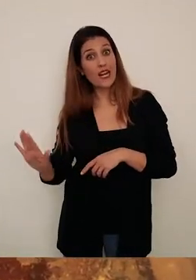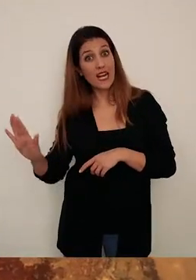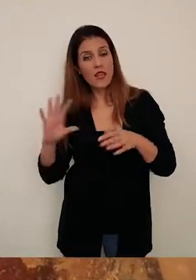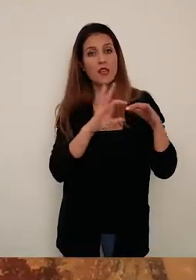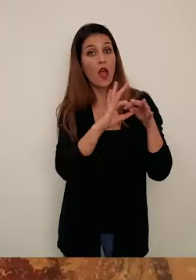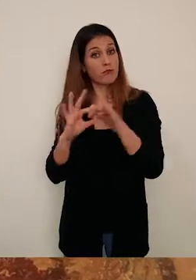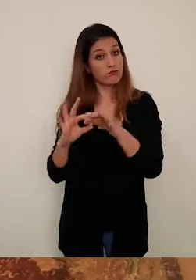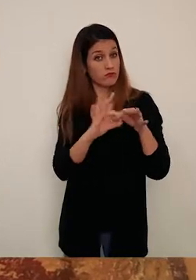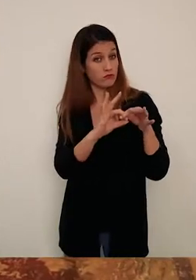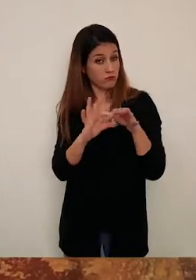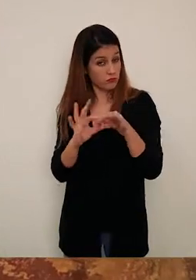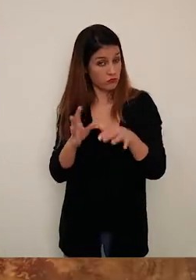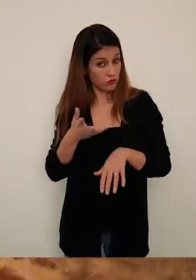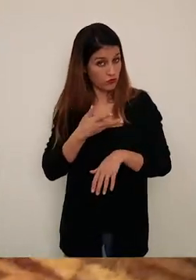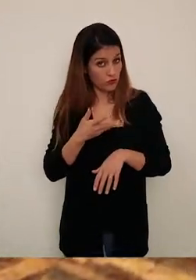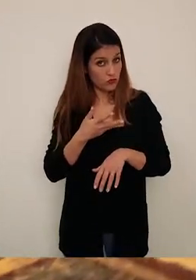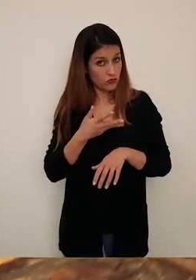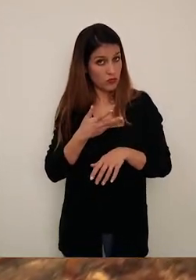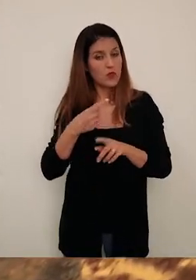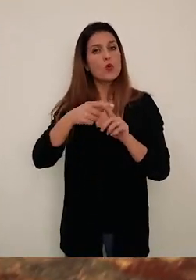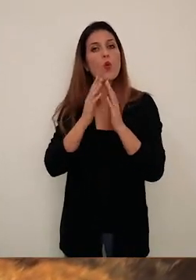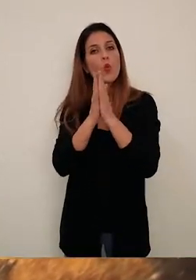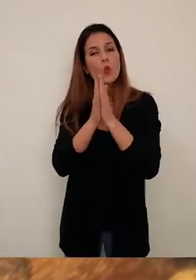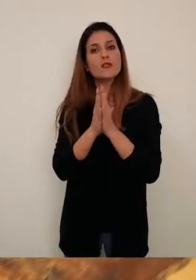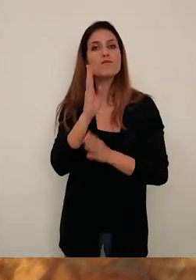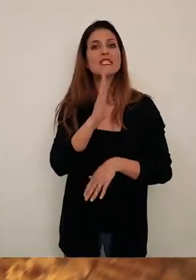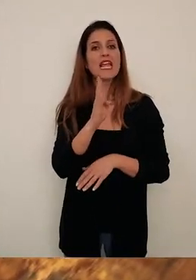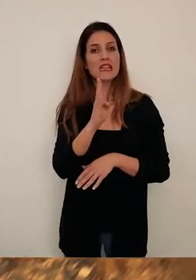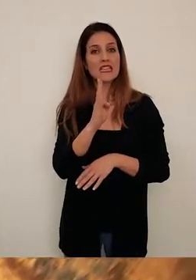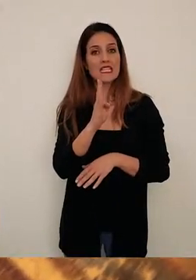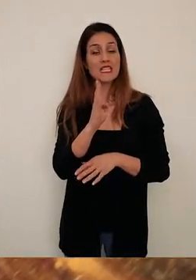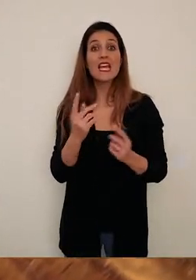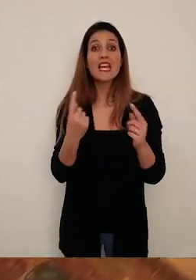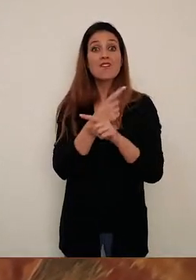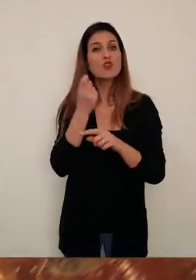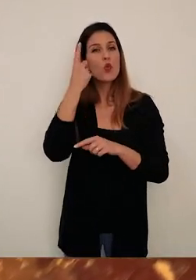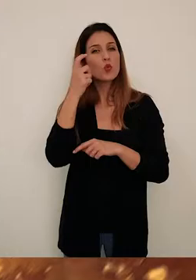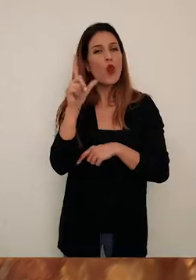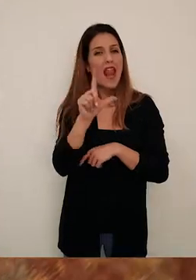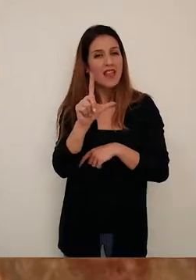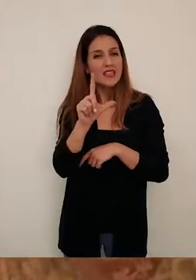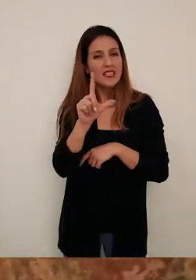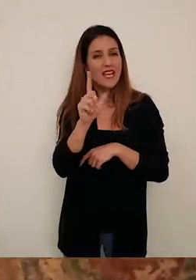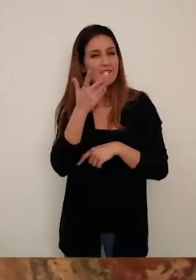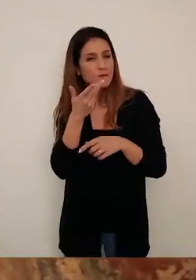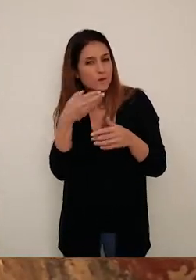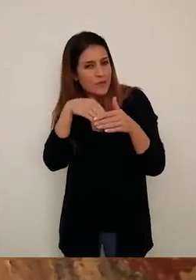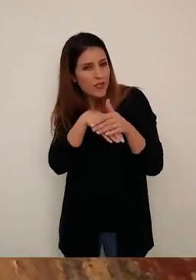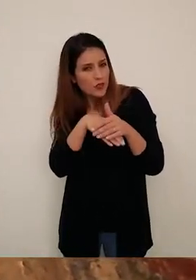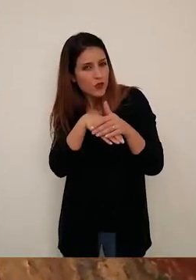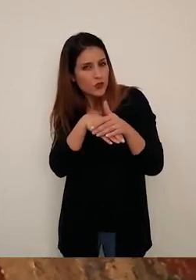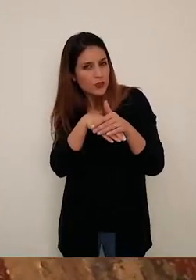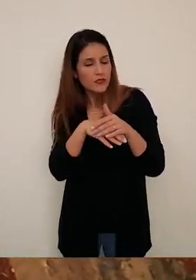provenienti dall'altra sponda del Mediterraneo e con i culti bizantini, rapporti che la cultura latina tentò invece di